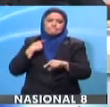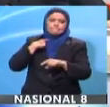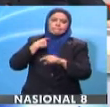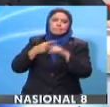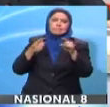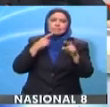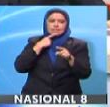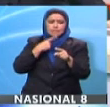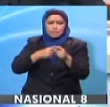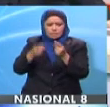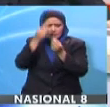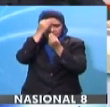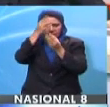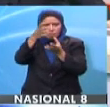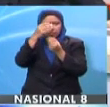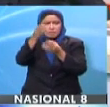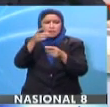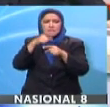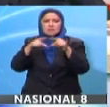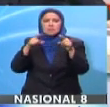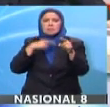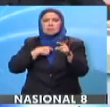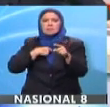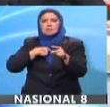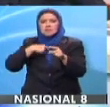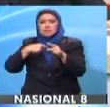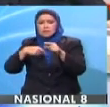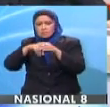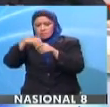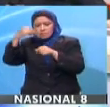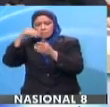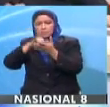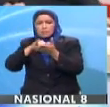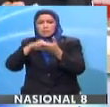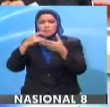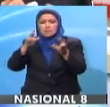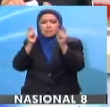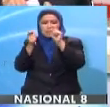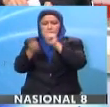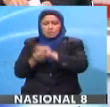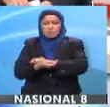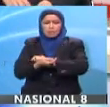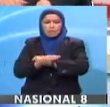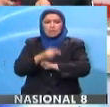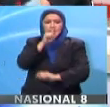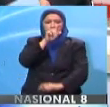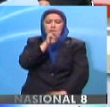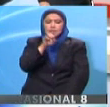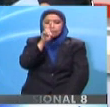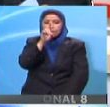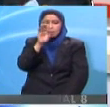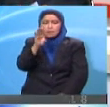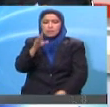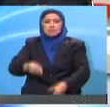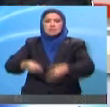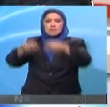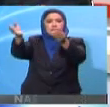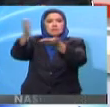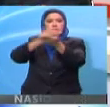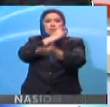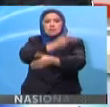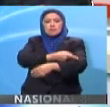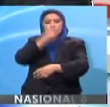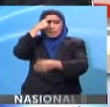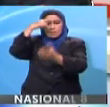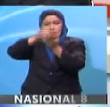Eel yang dibocorkan itu telah dipinda Malaysia development berhad 1mdb dalam satu kenyataan menyerahkan kepada pihak berkuasa untuk